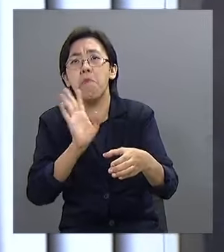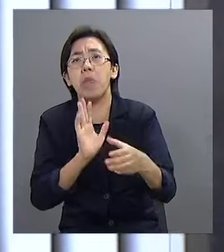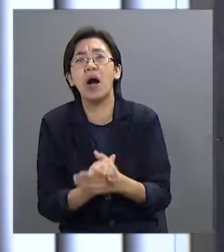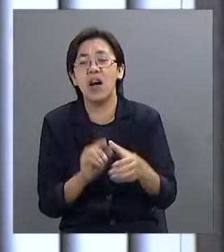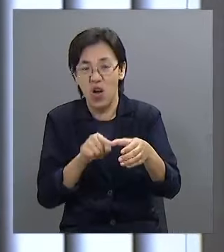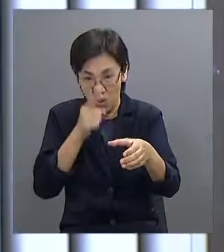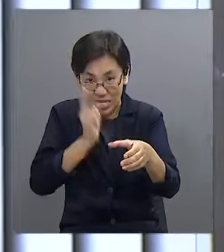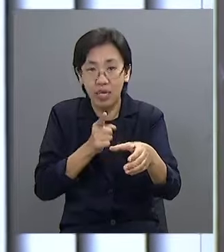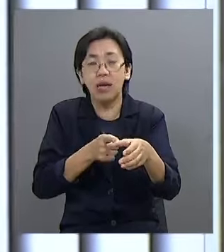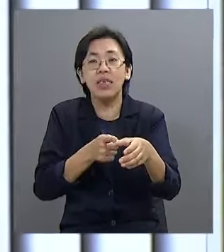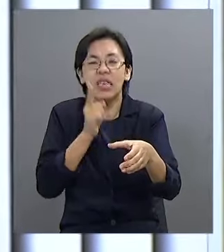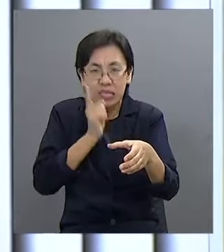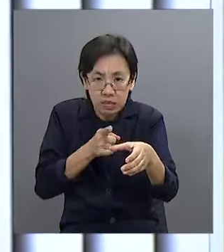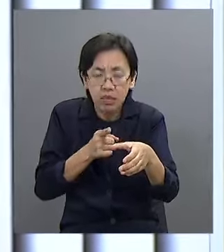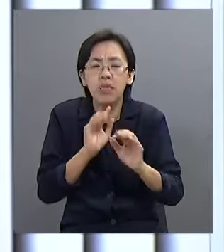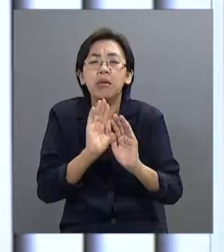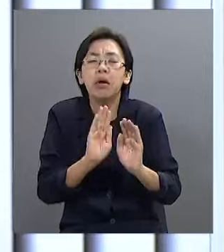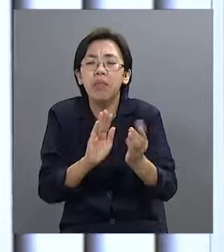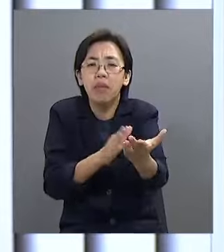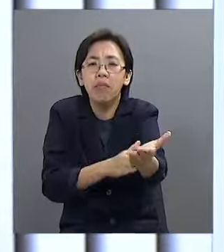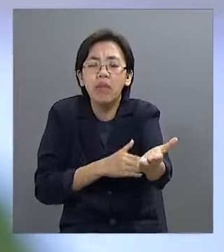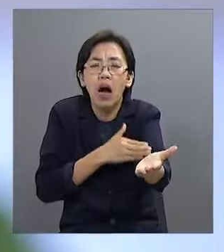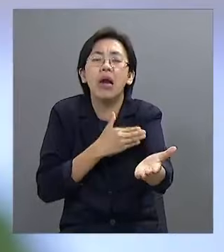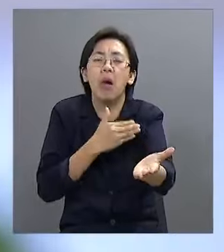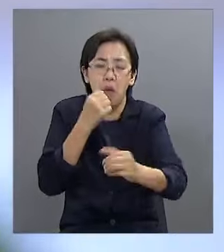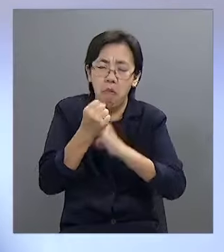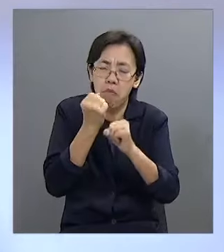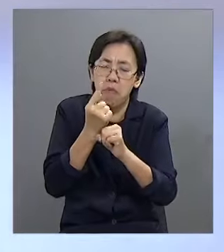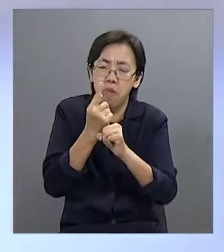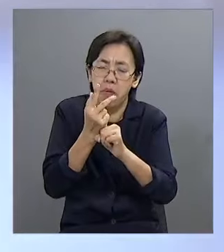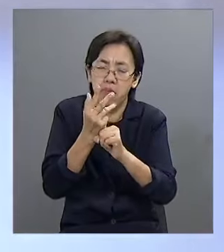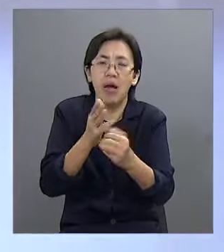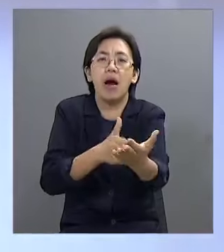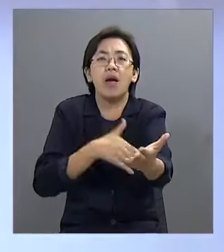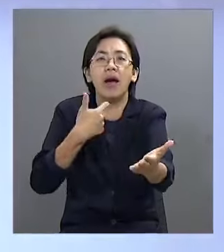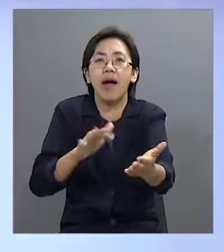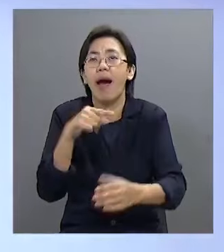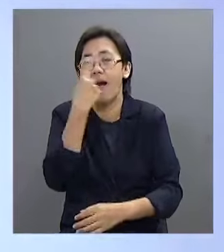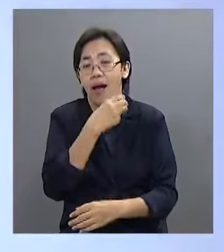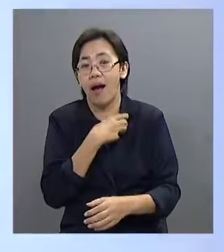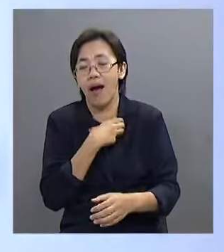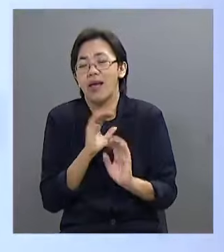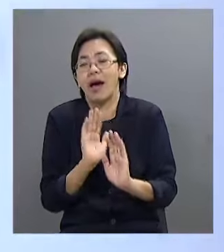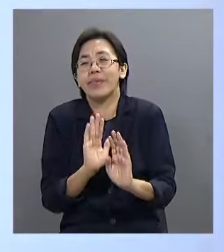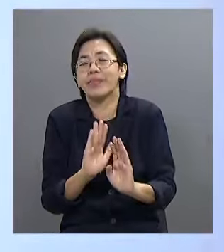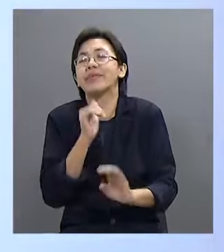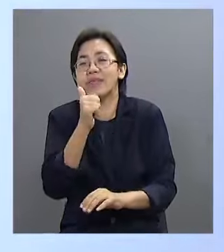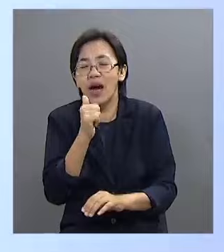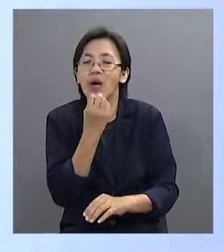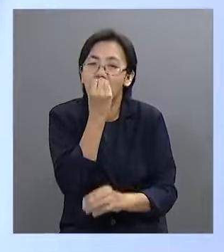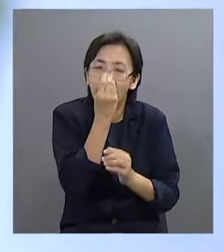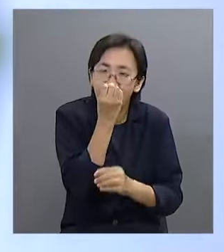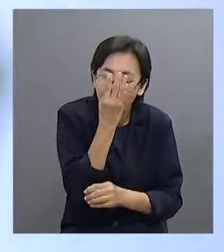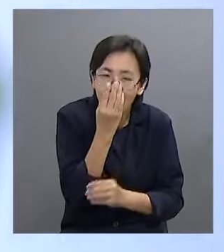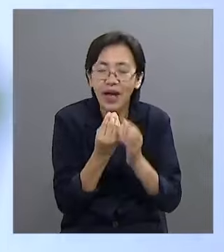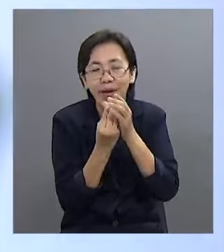ได้นานที่สุด เออนะครับใครที่อยากจะลองถนอมผลผลิตทางเกษตรกรรมดอกไม้อะไรสวยๆแบบนี้